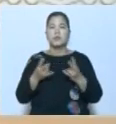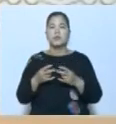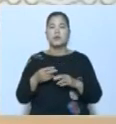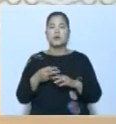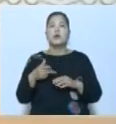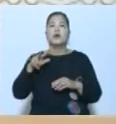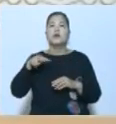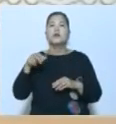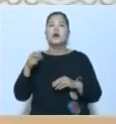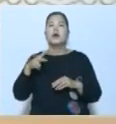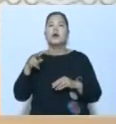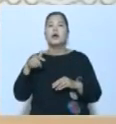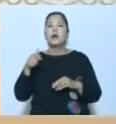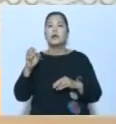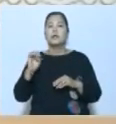лагерьді ұйымдастырғанда